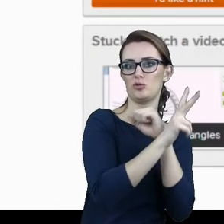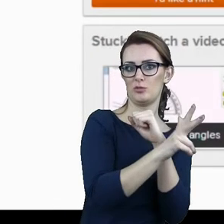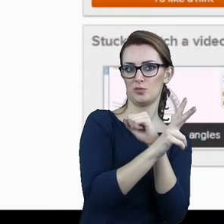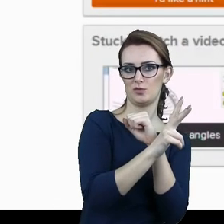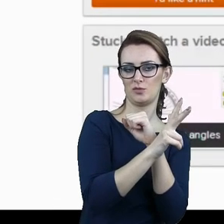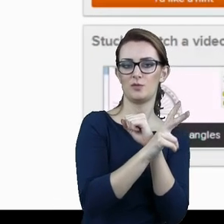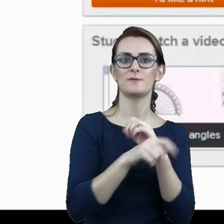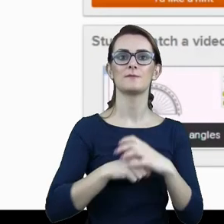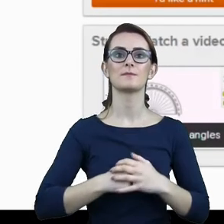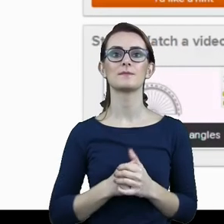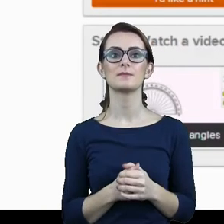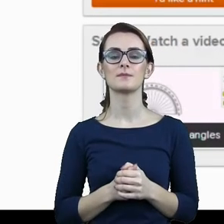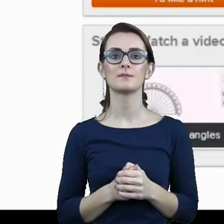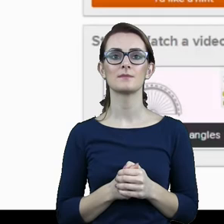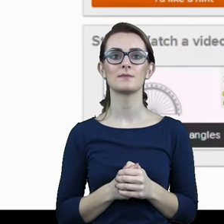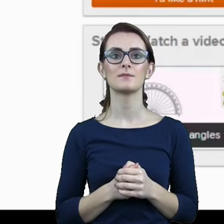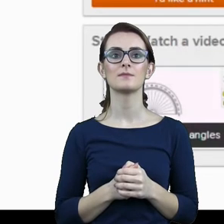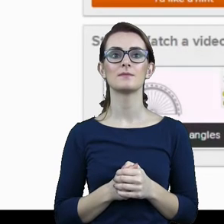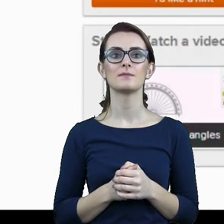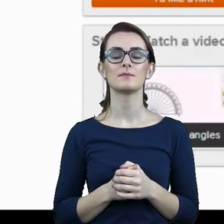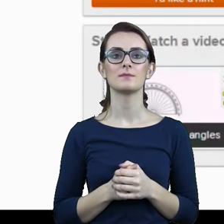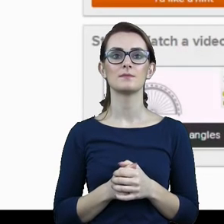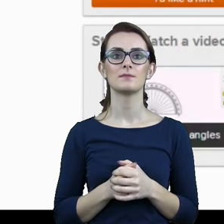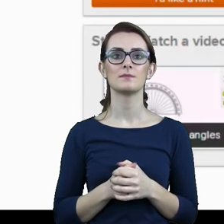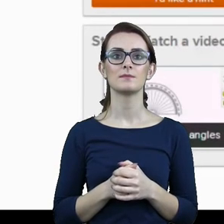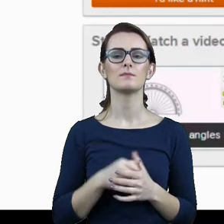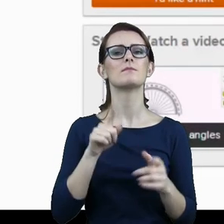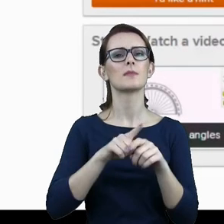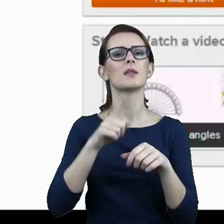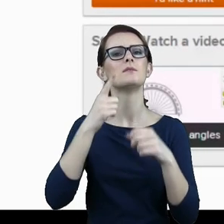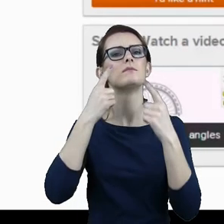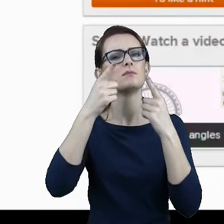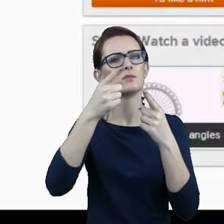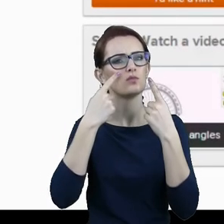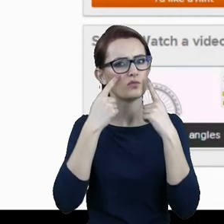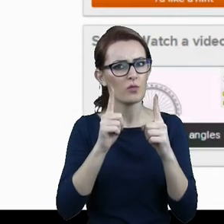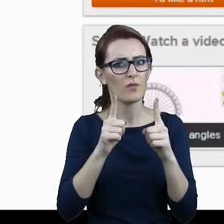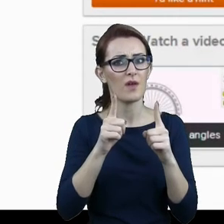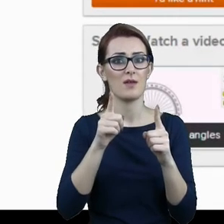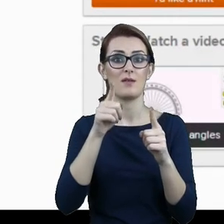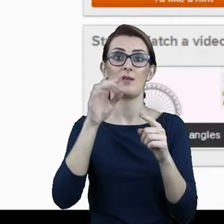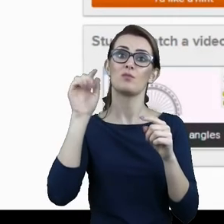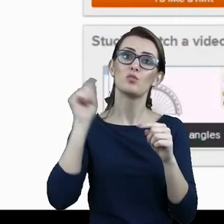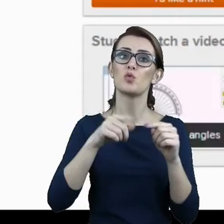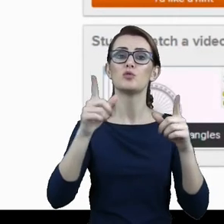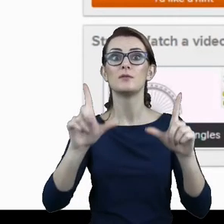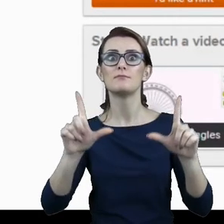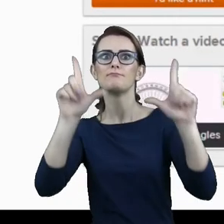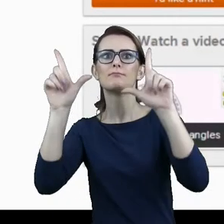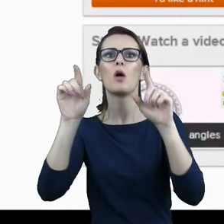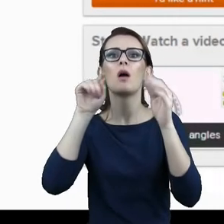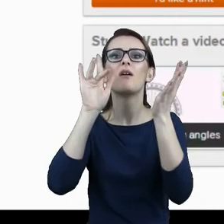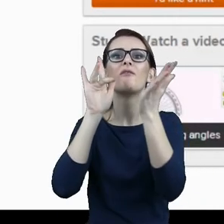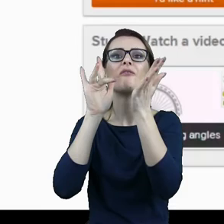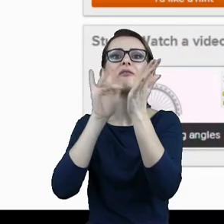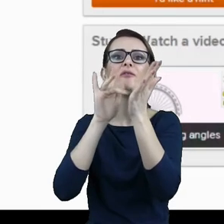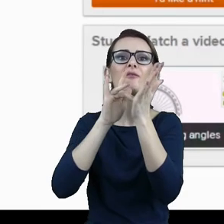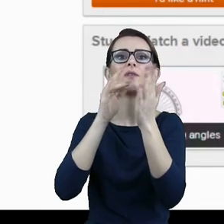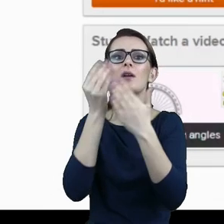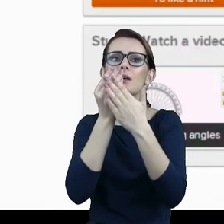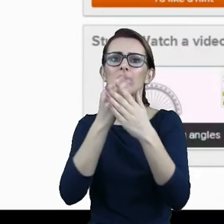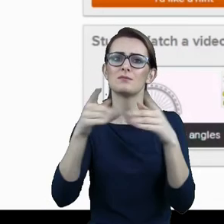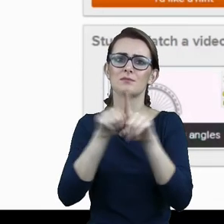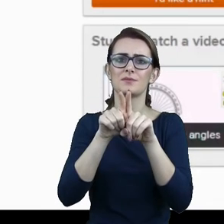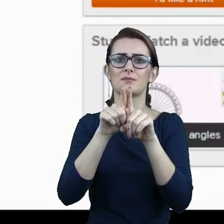też jest zestaw od 0 do 180 liczony w drugą stronę. Zwróć uwagę, że aby stworzyć wtedy poprawni